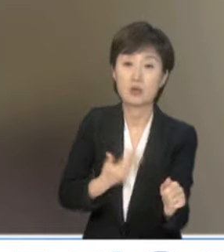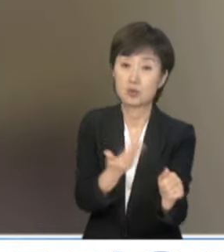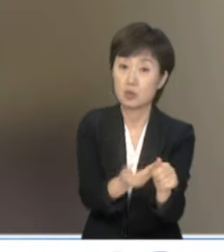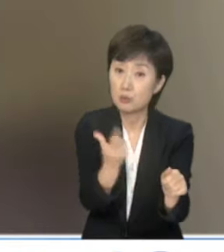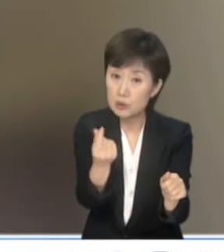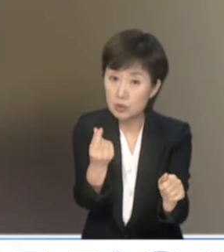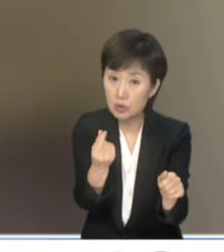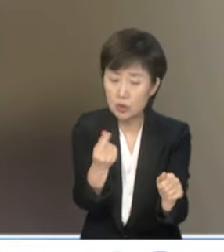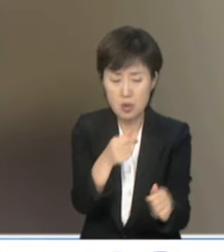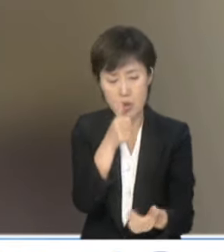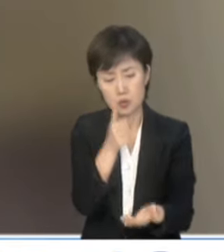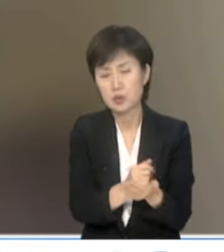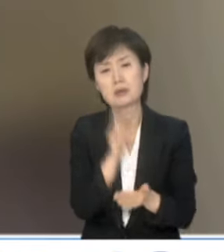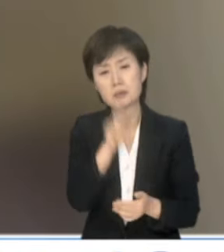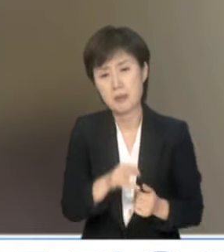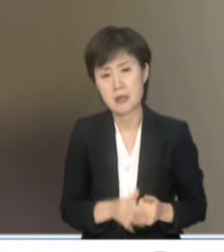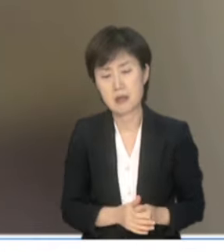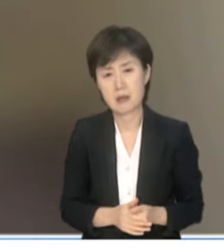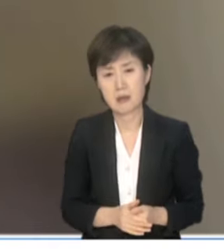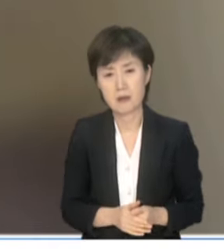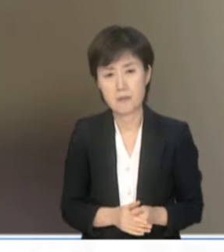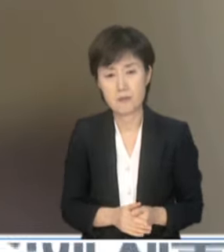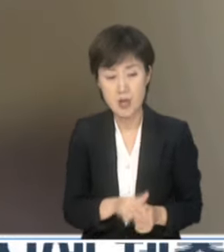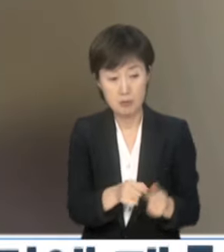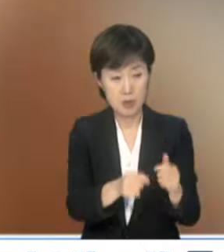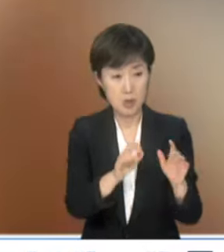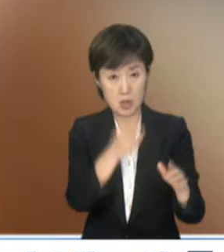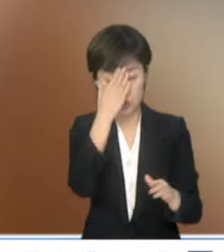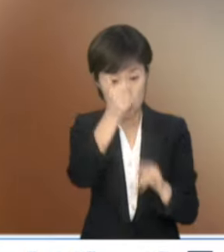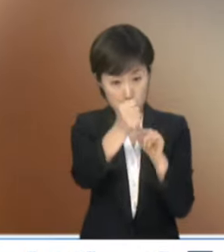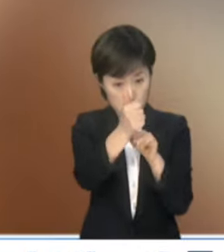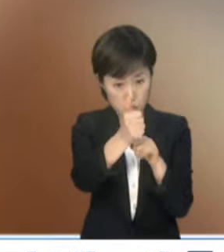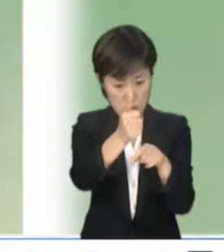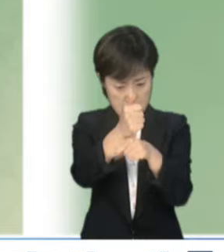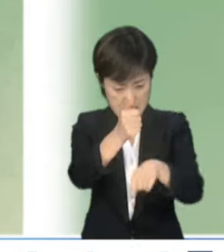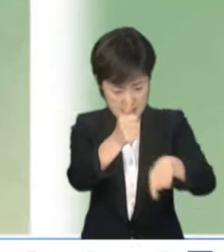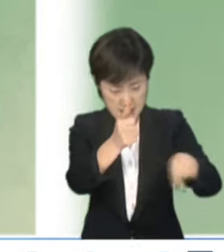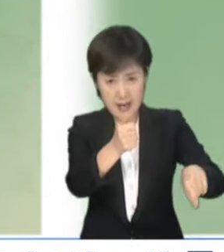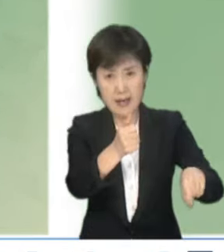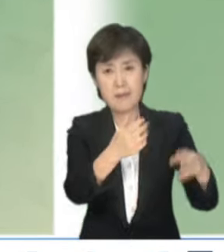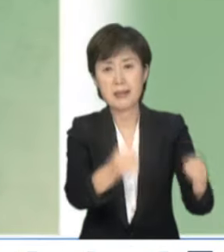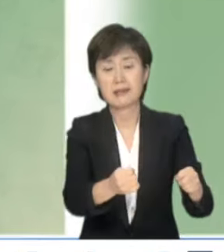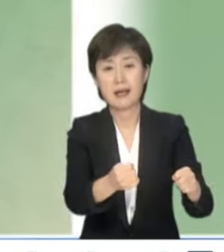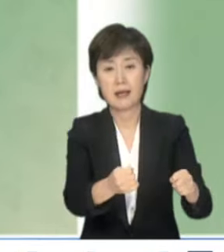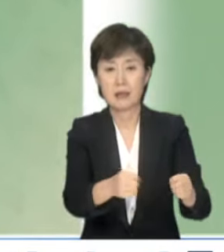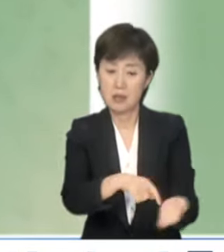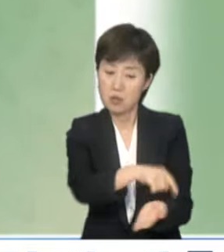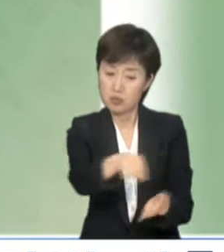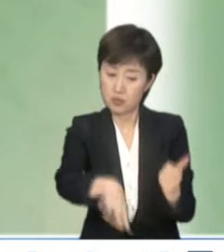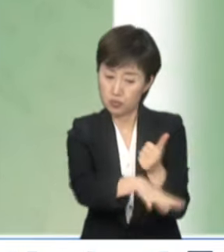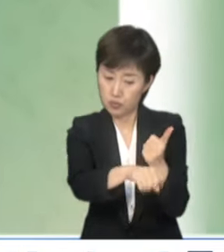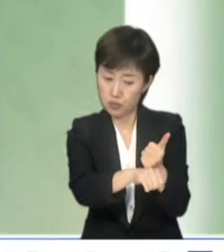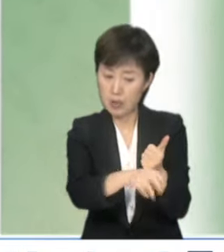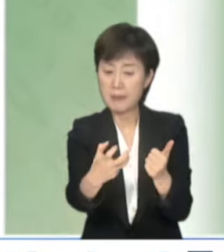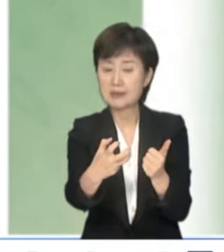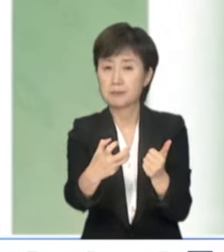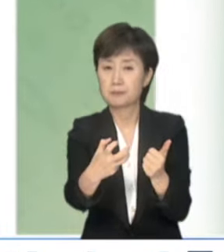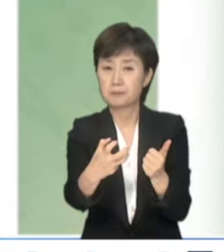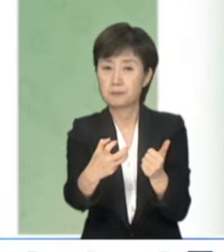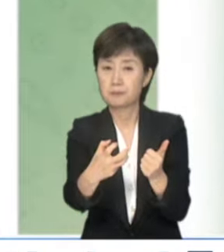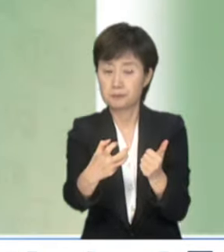재질도 굉장히 좋지 않고 이렇게 점조직으로 운영하는 총책이 있다라는 것이잖아요. 지금 현재 80명은 검거했고